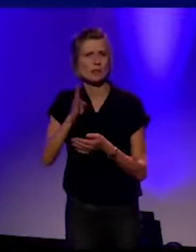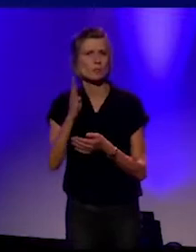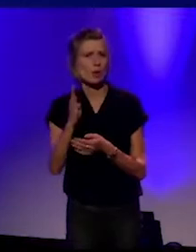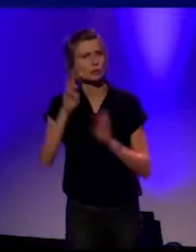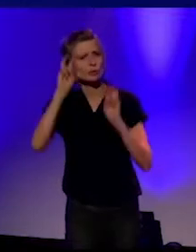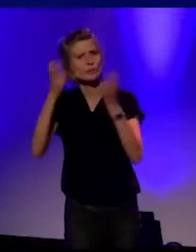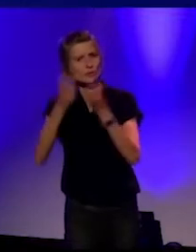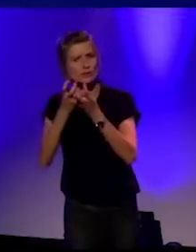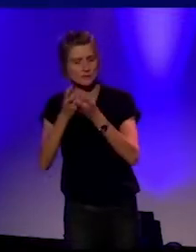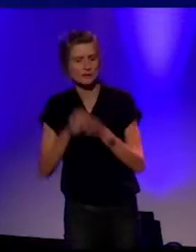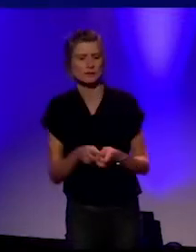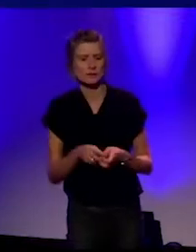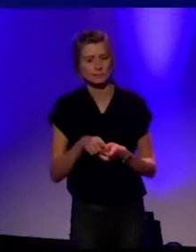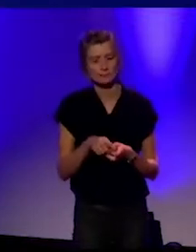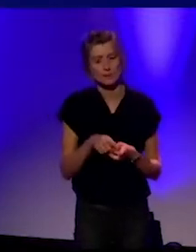Center for Public Service.